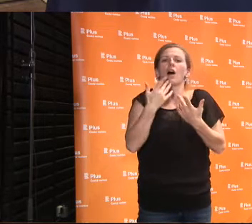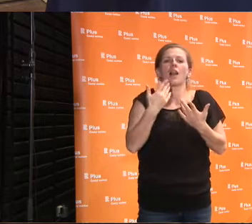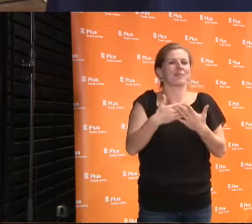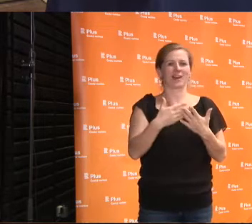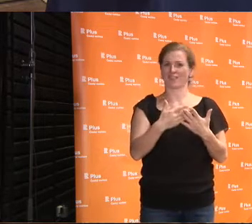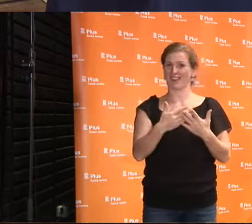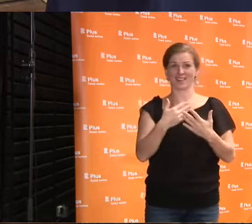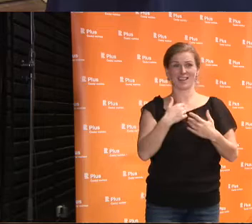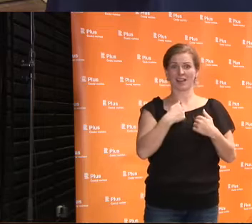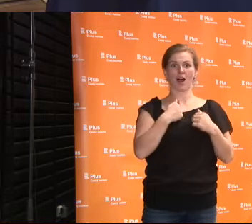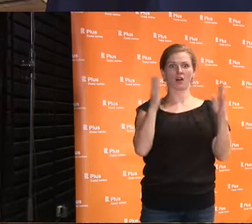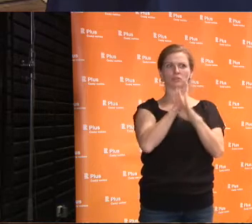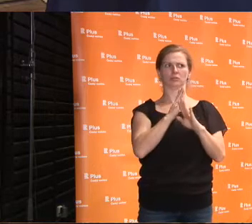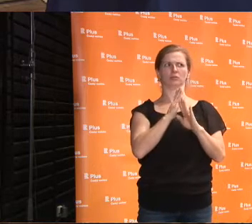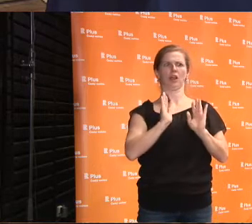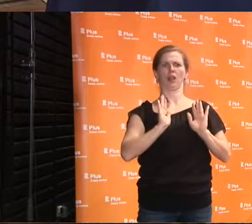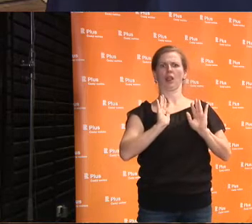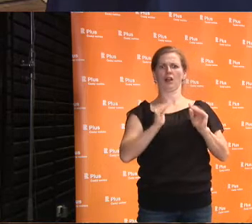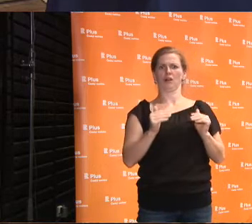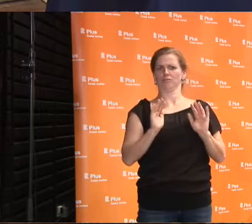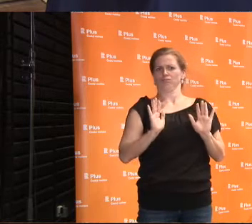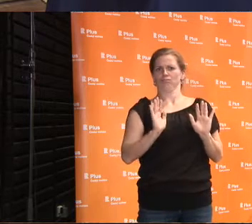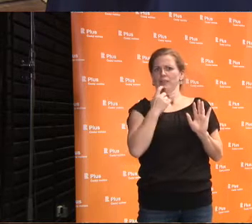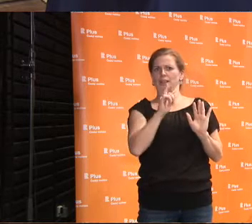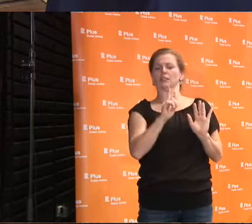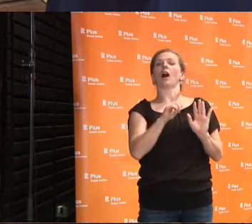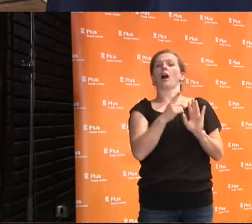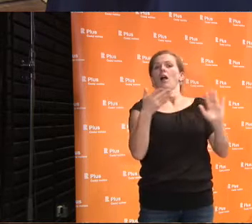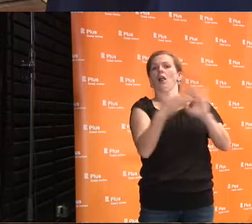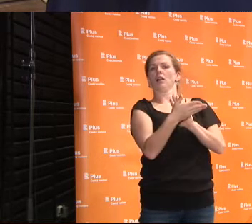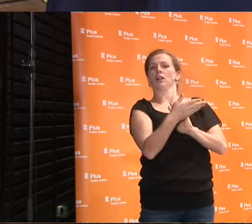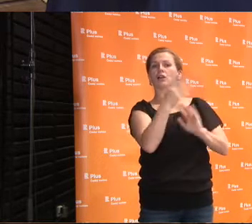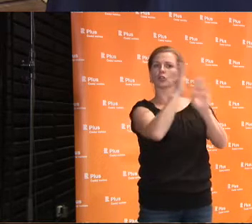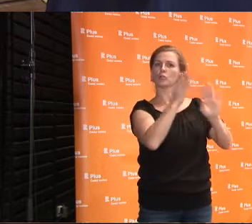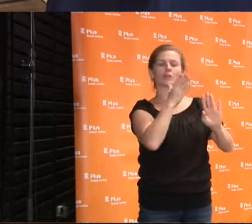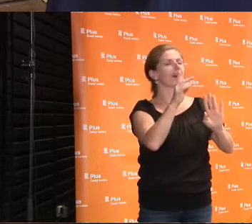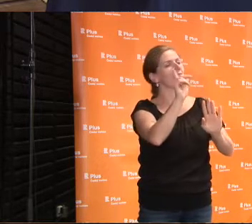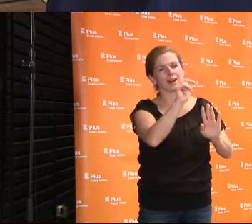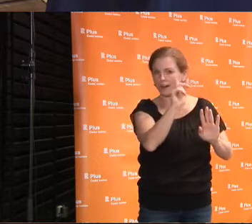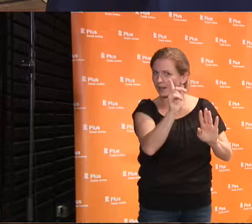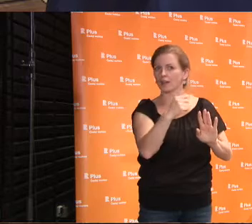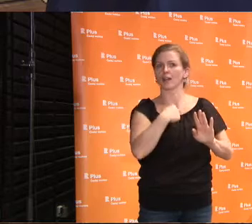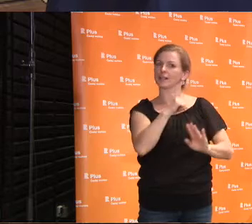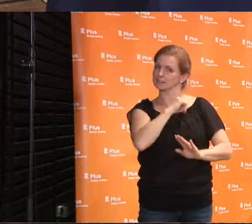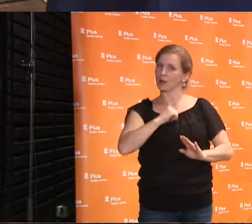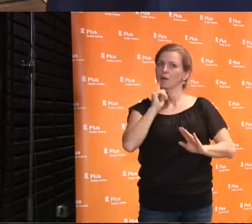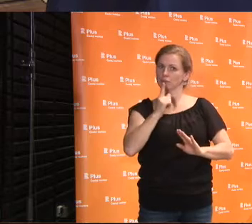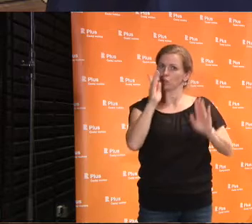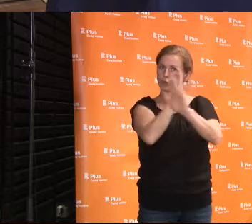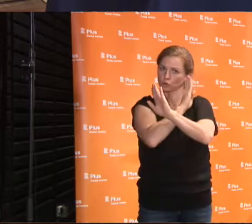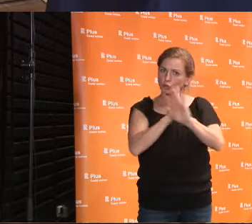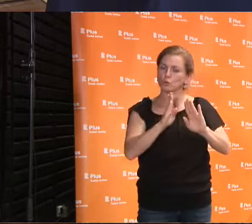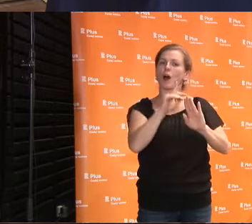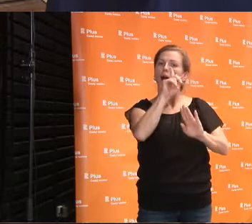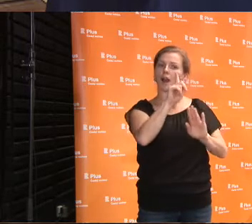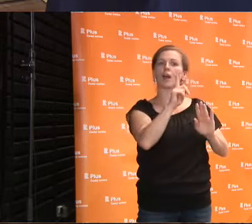za nás někdo rozhoduje, je to tak, že to využíváme pro kvalitnější naše rozhodování a naši